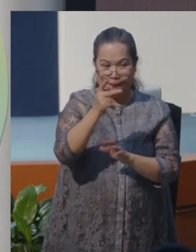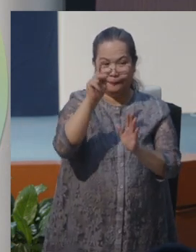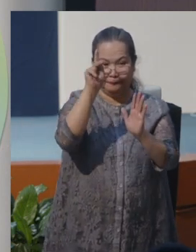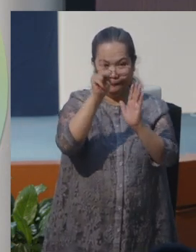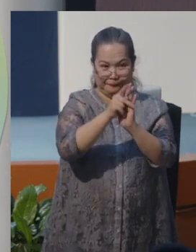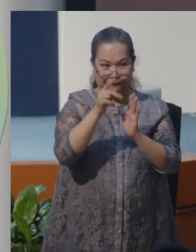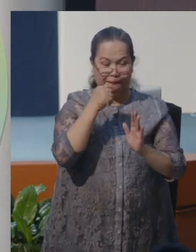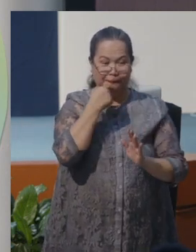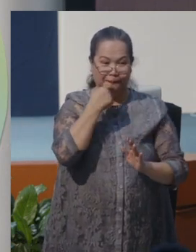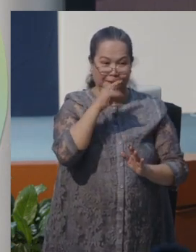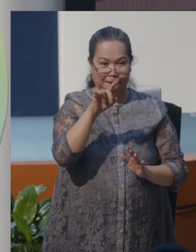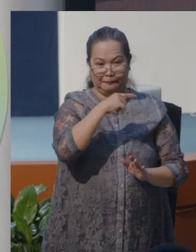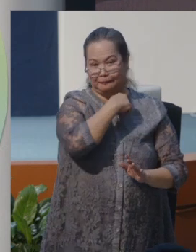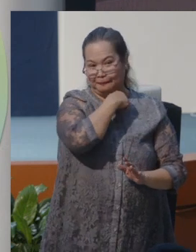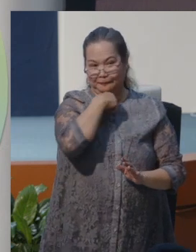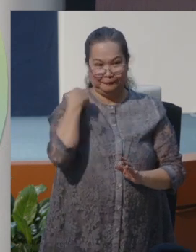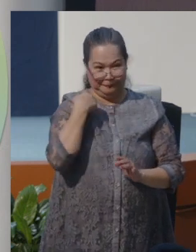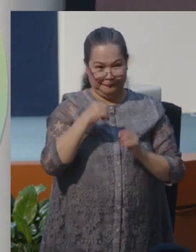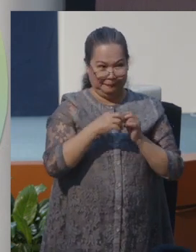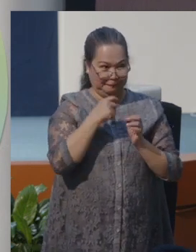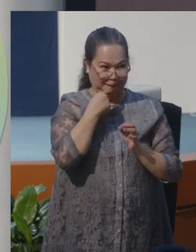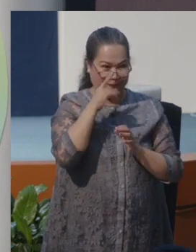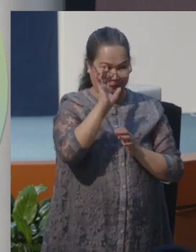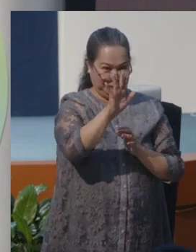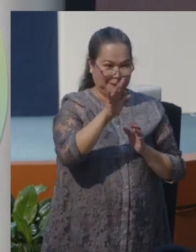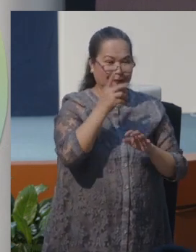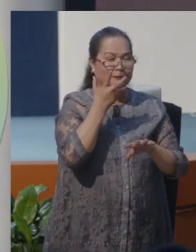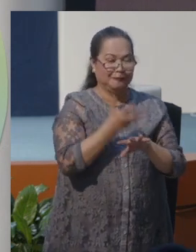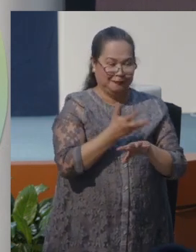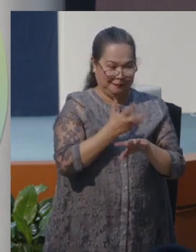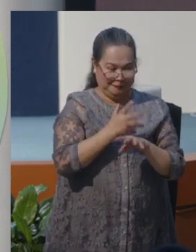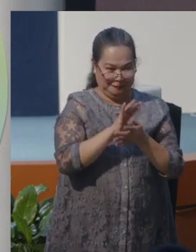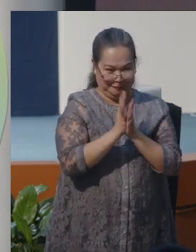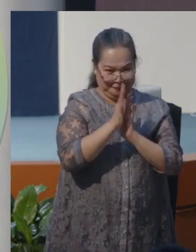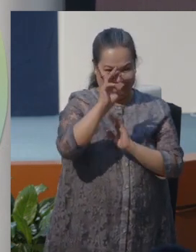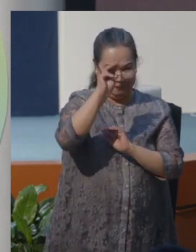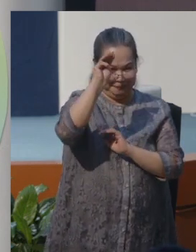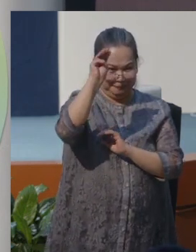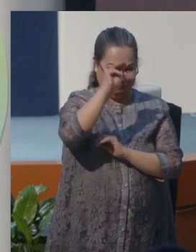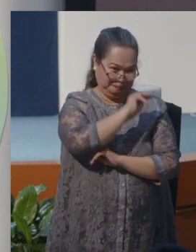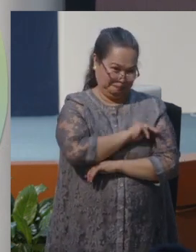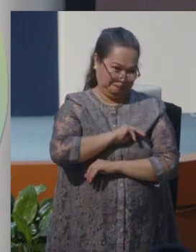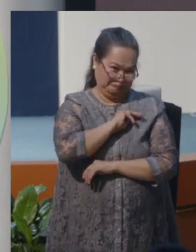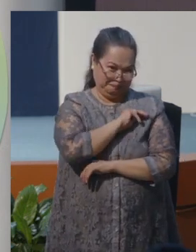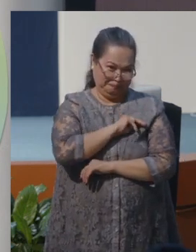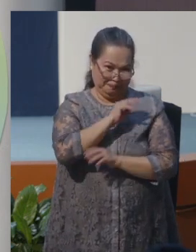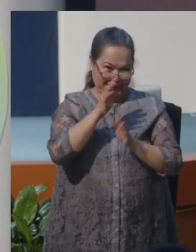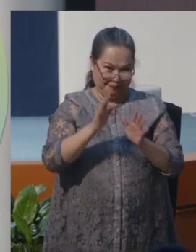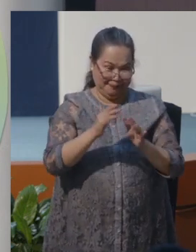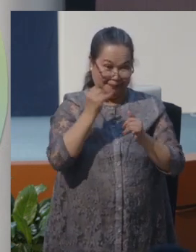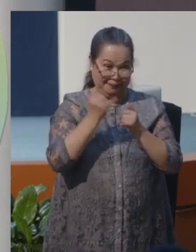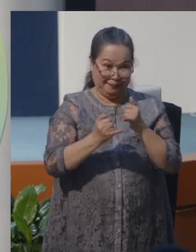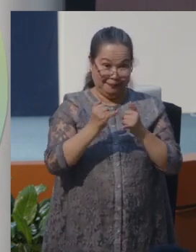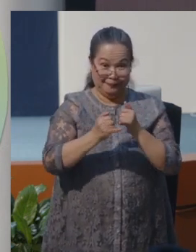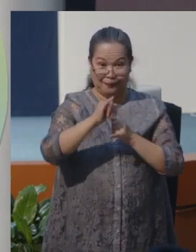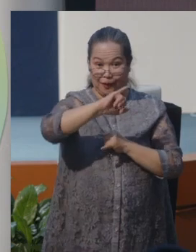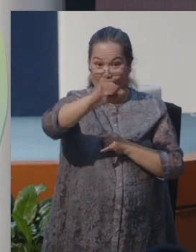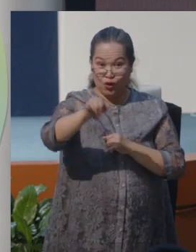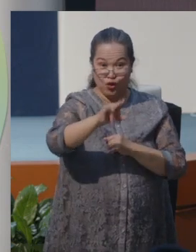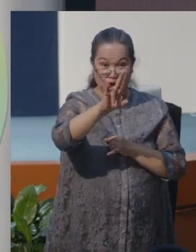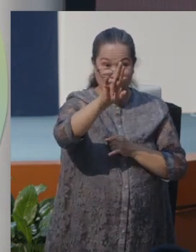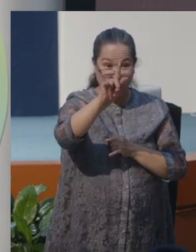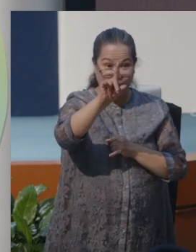dahil sa kanilang pananampalataya. Dahil sa kanilang pagiging misyonero. Huli sa lahat si Judas